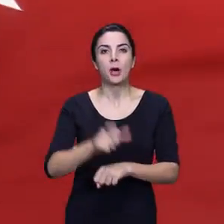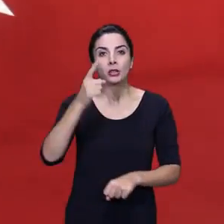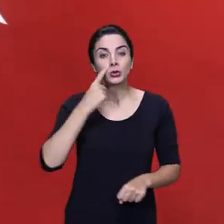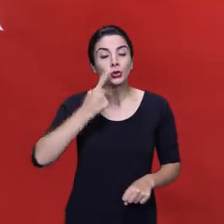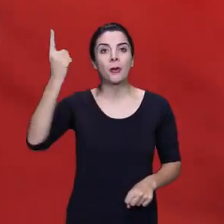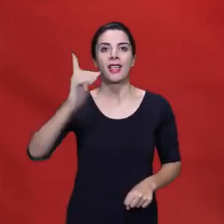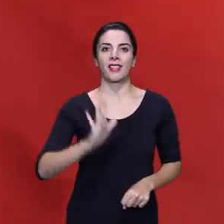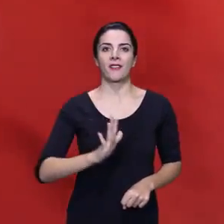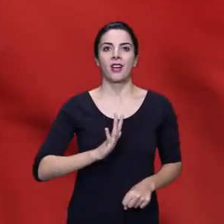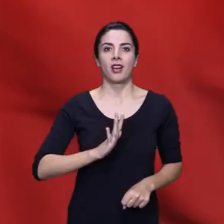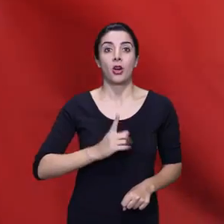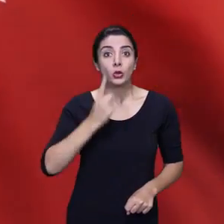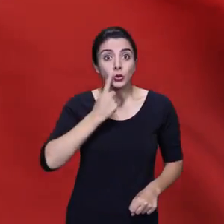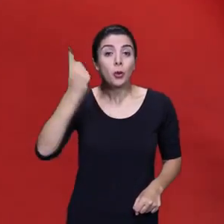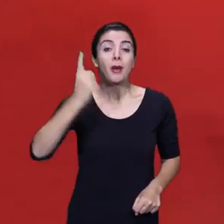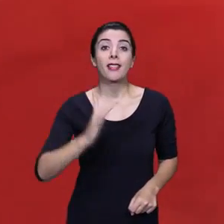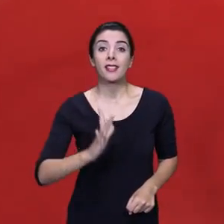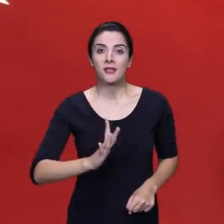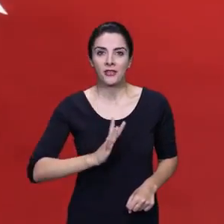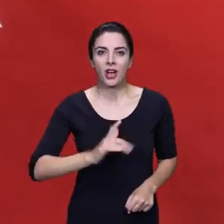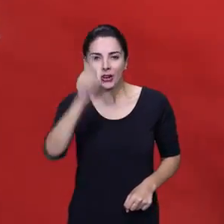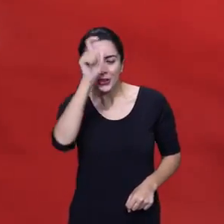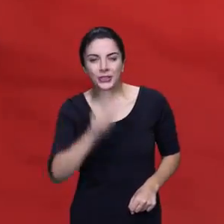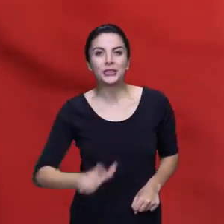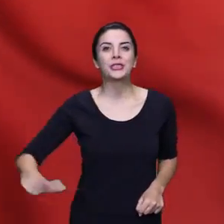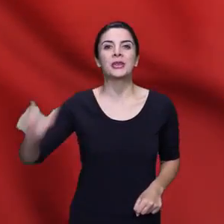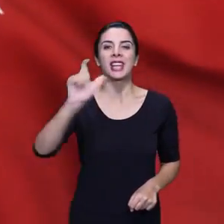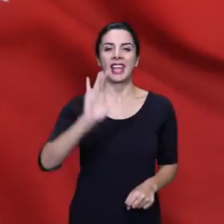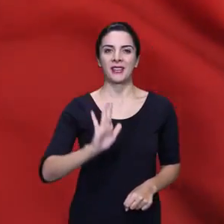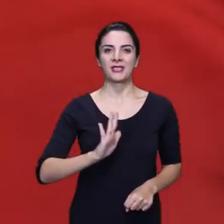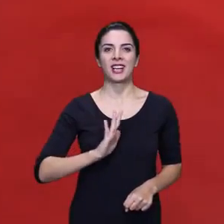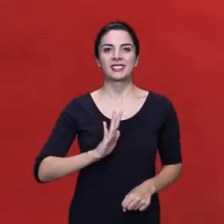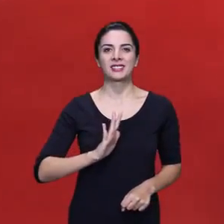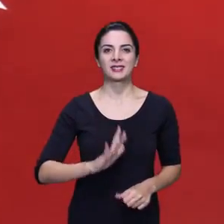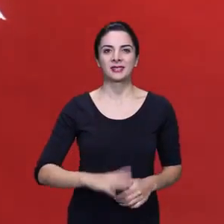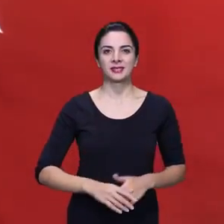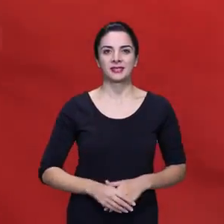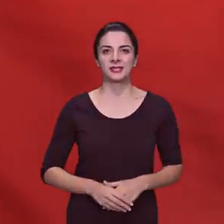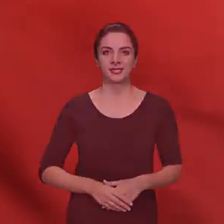o zaman Cumhuriyet var. Cumhuriyet varsa Türkiye var.